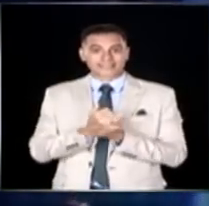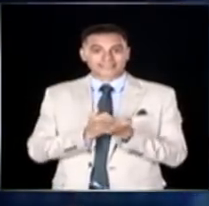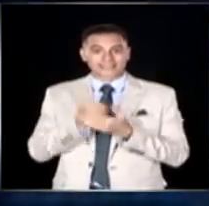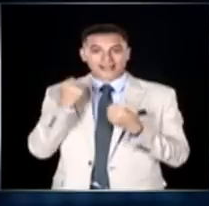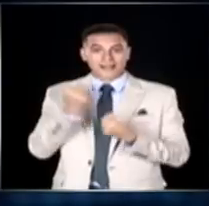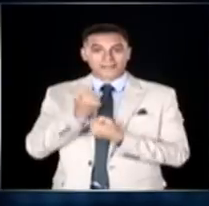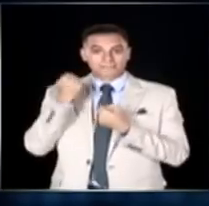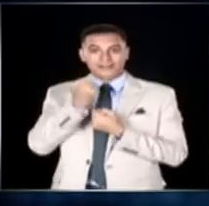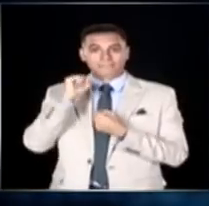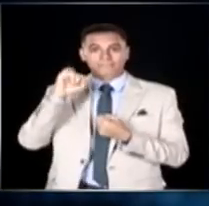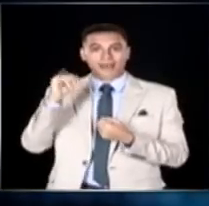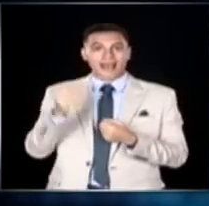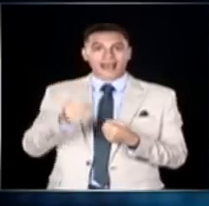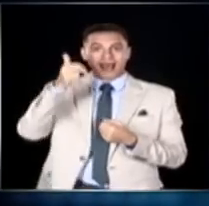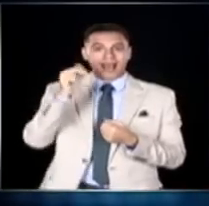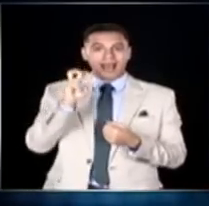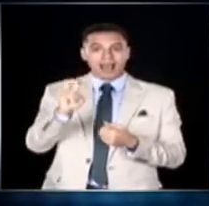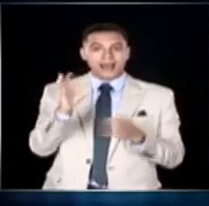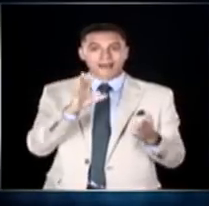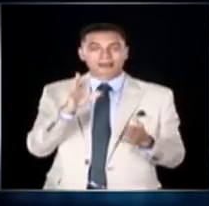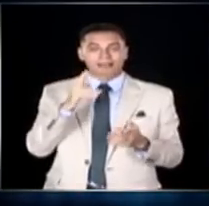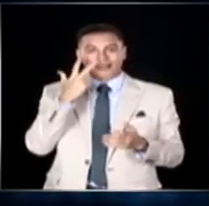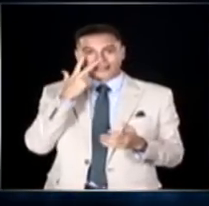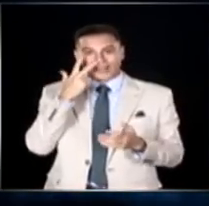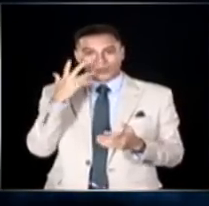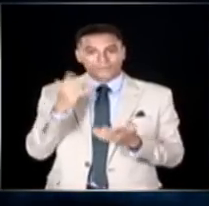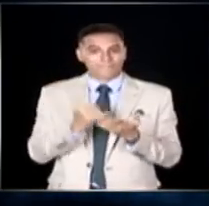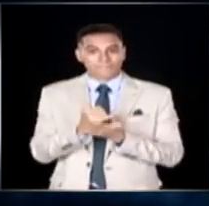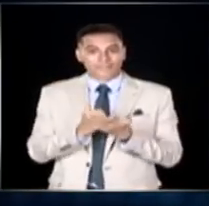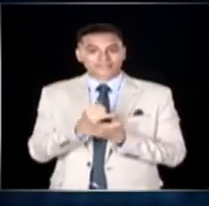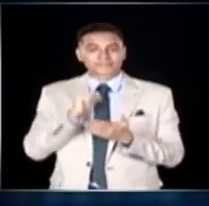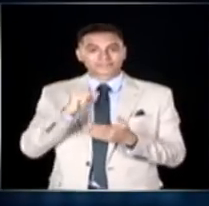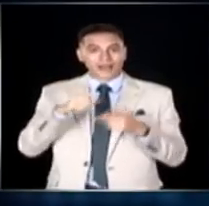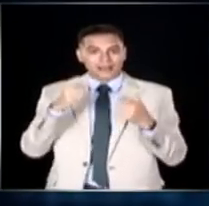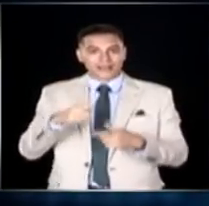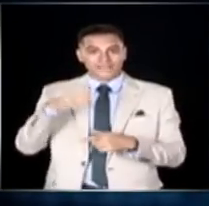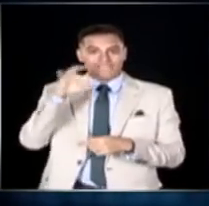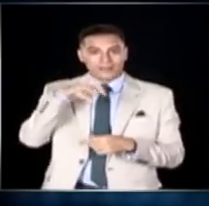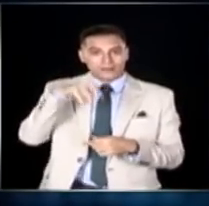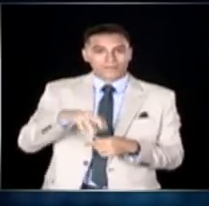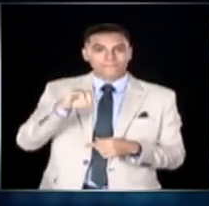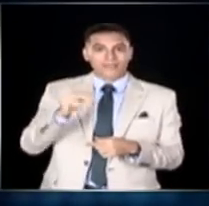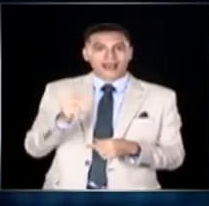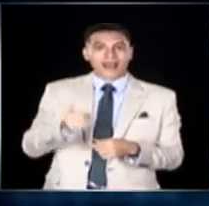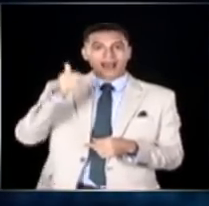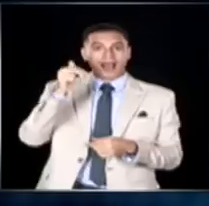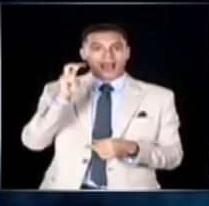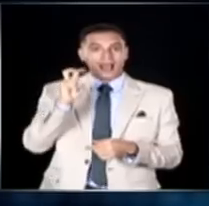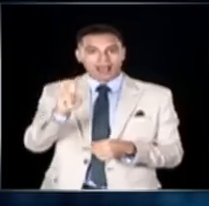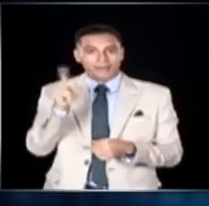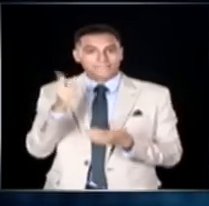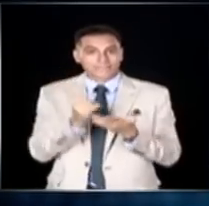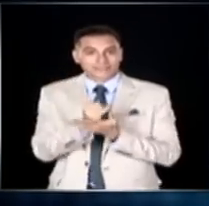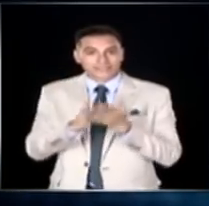مدرسة مغاغة الثانوية بنين هي إحدى مدارس إدارة مغاغة التابعة لمحافظة المنيا. تأسست المدرسة